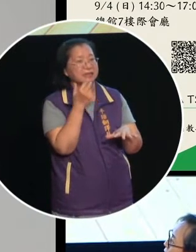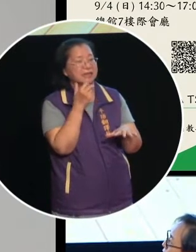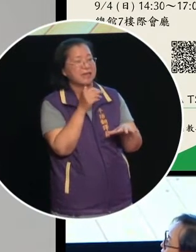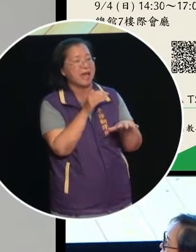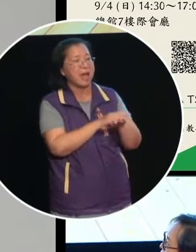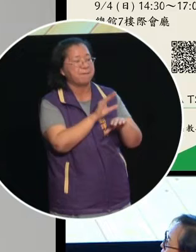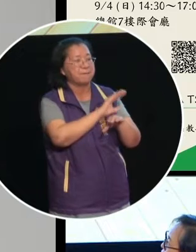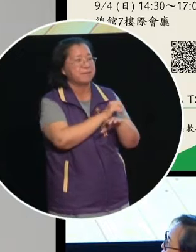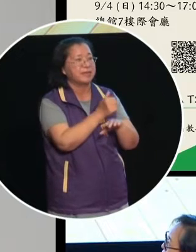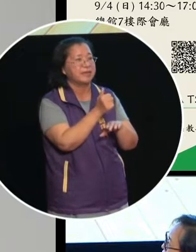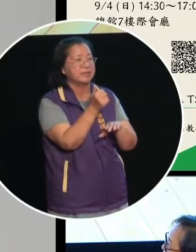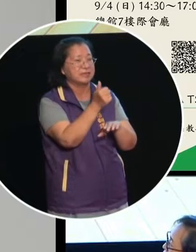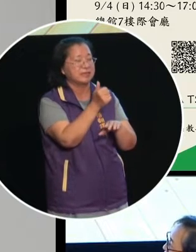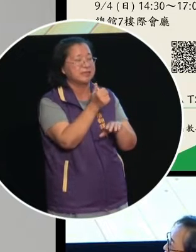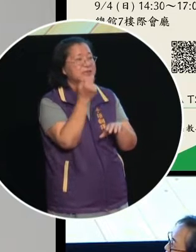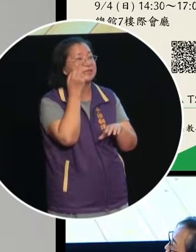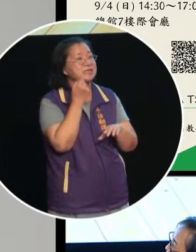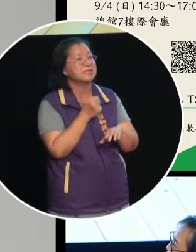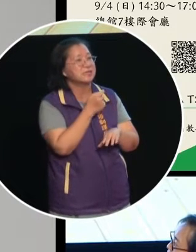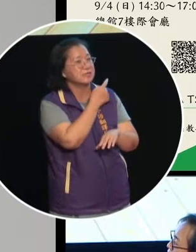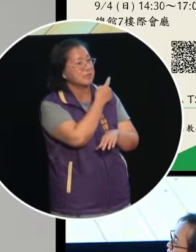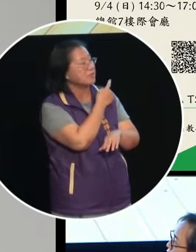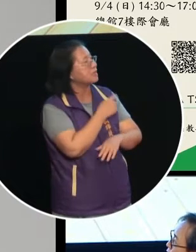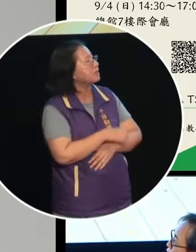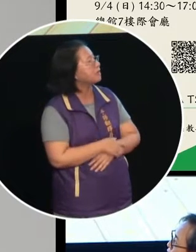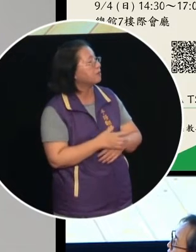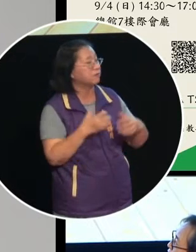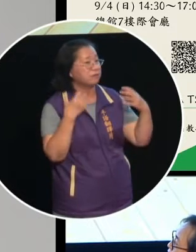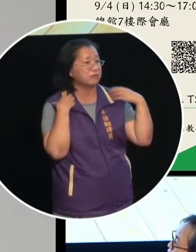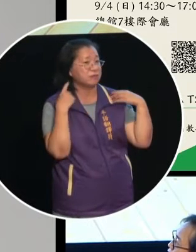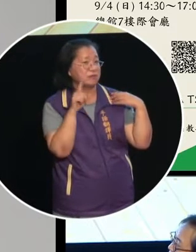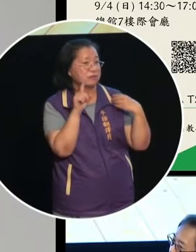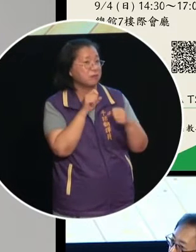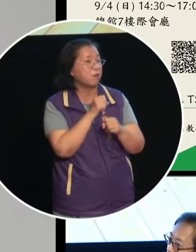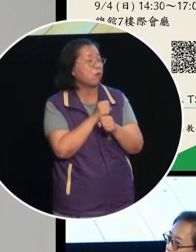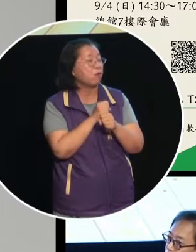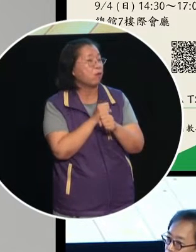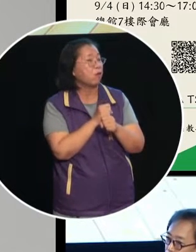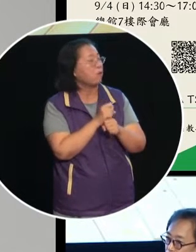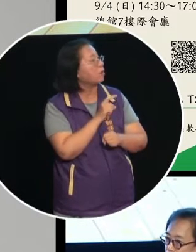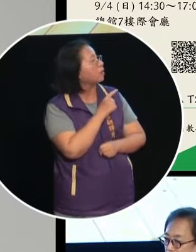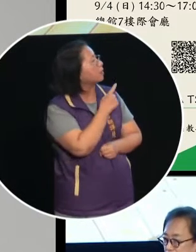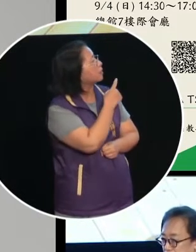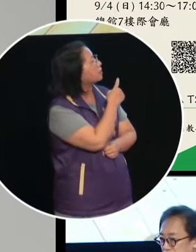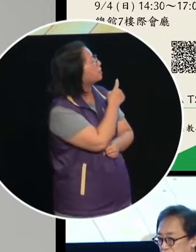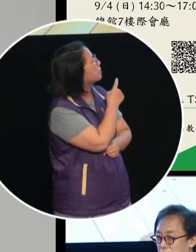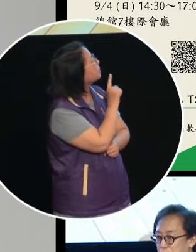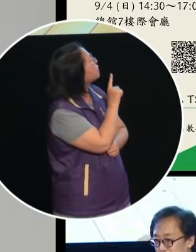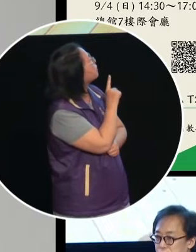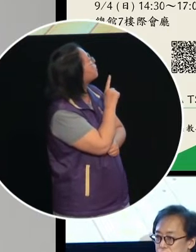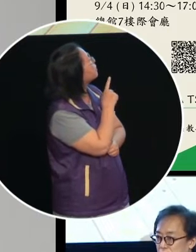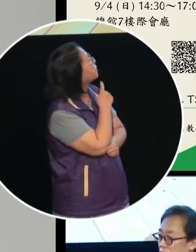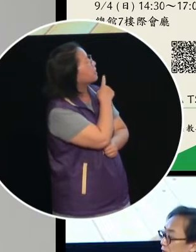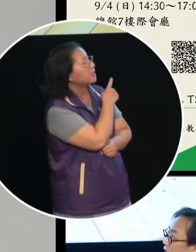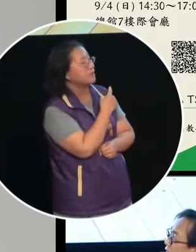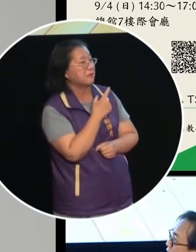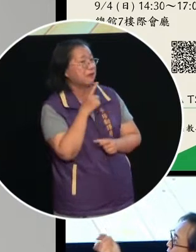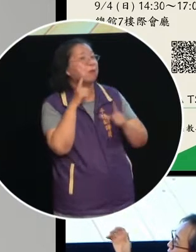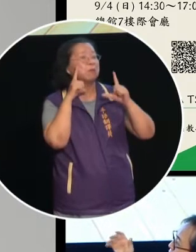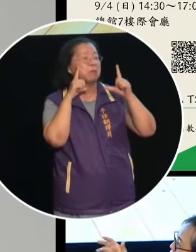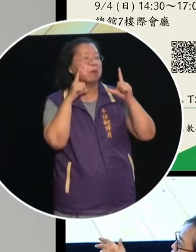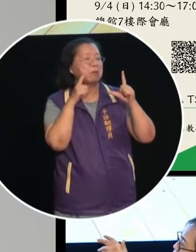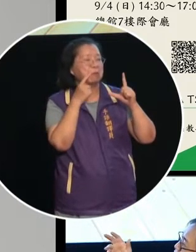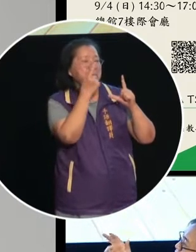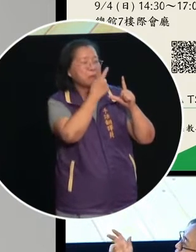臣到首相部左官，其实他首相部左官是做什么都不太清楚，就是其实给他一个面子的。